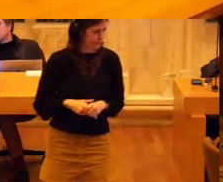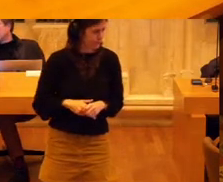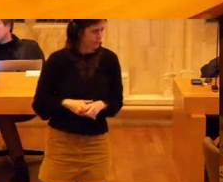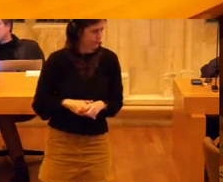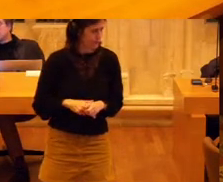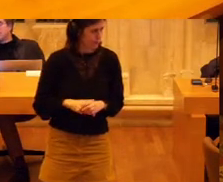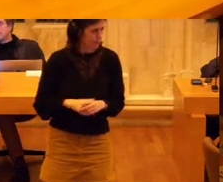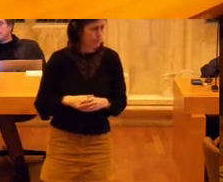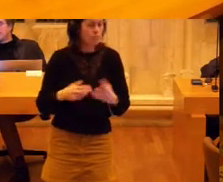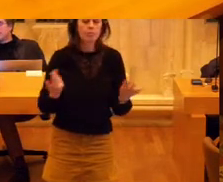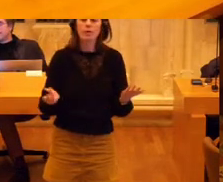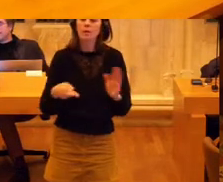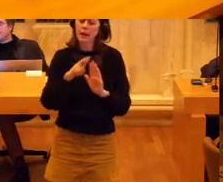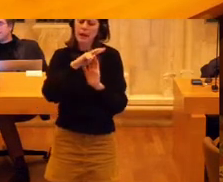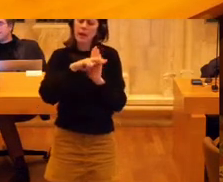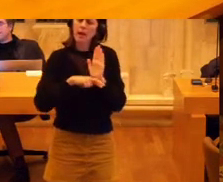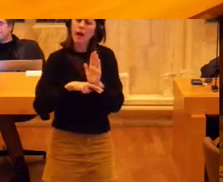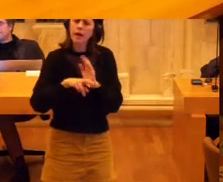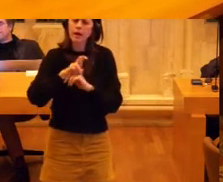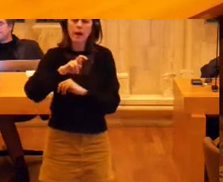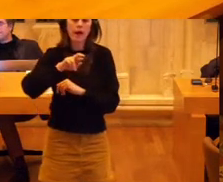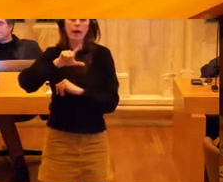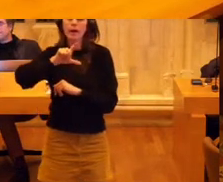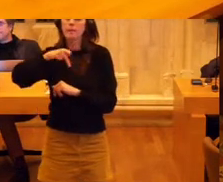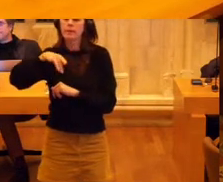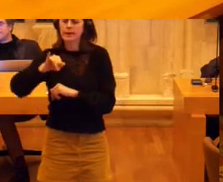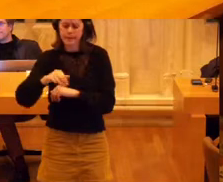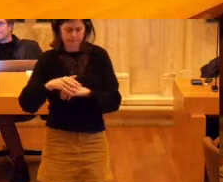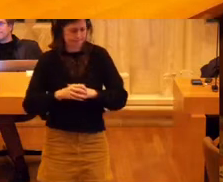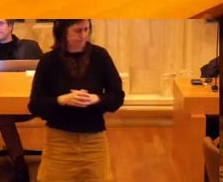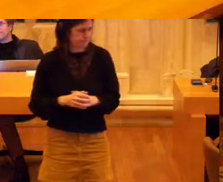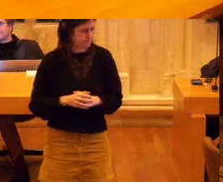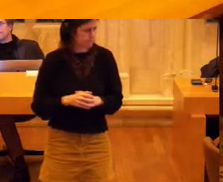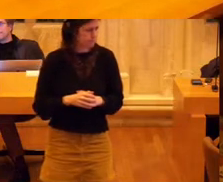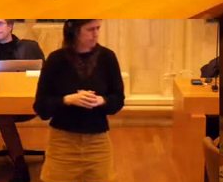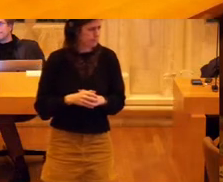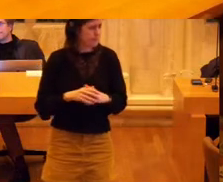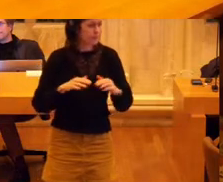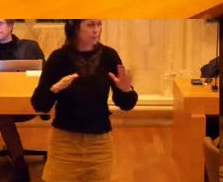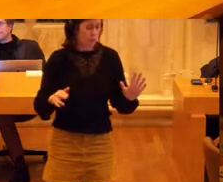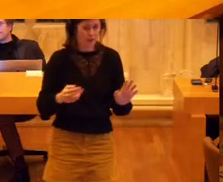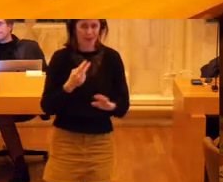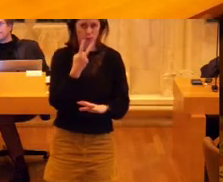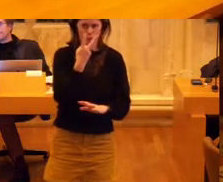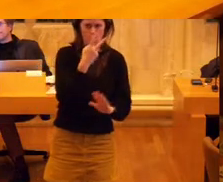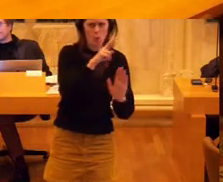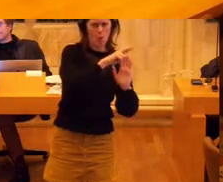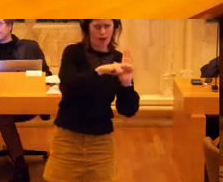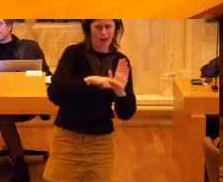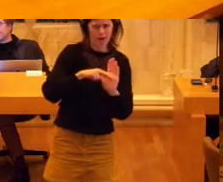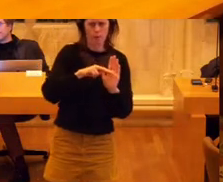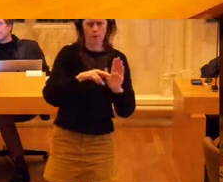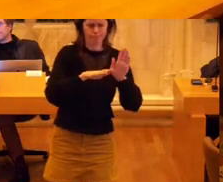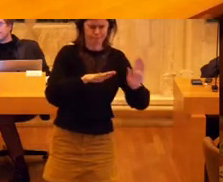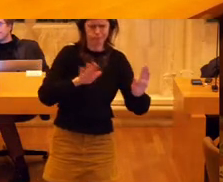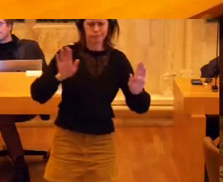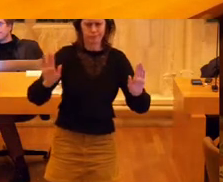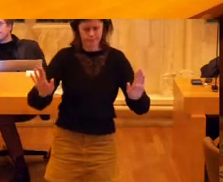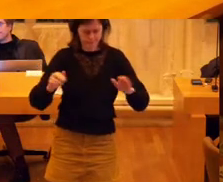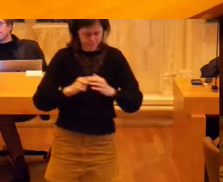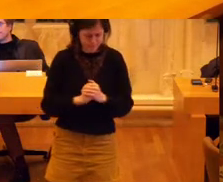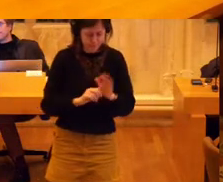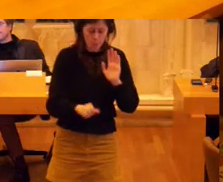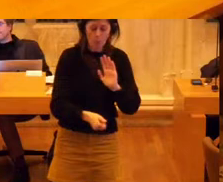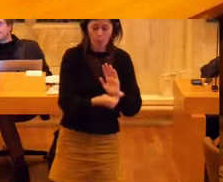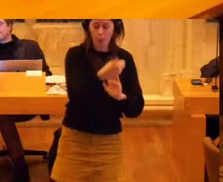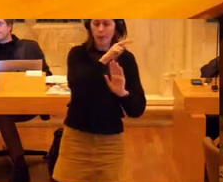Un retour sur les règles du RLPI et en différenciant deux règlements finalement à l'intérieur de ce RLPI. Un